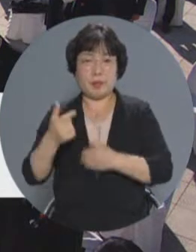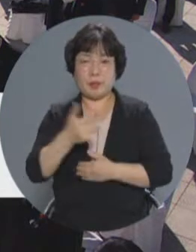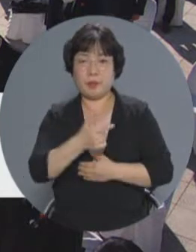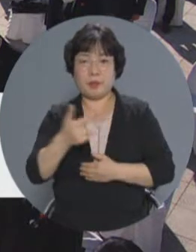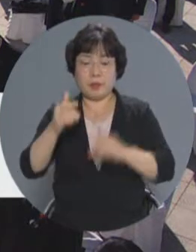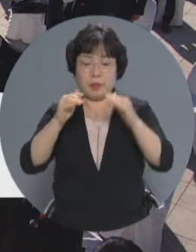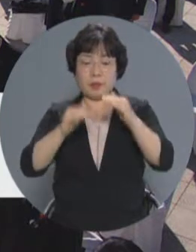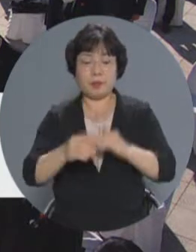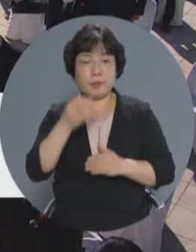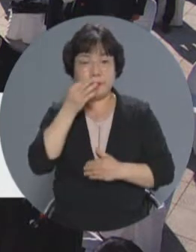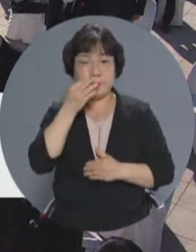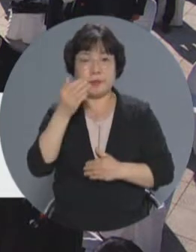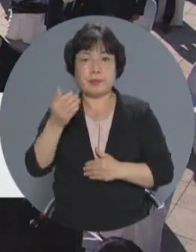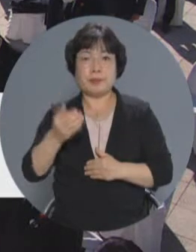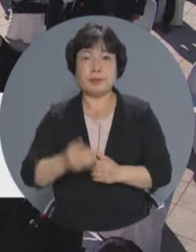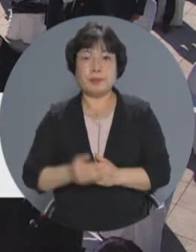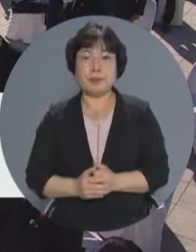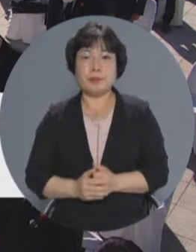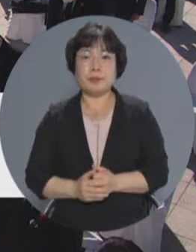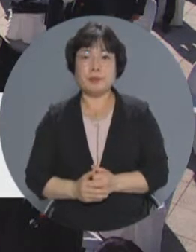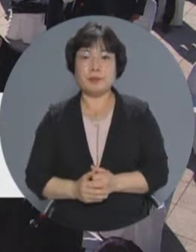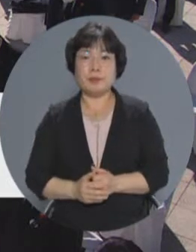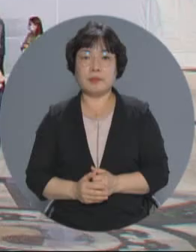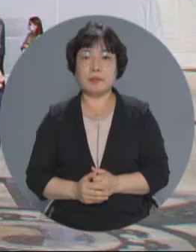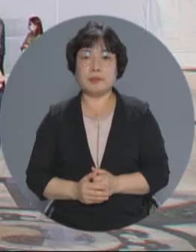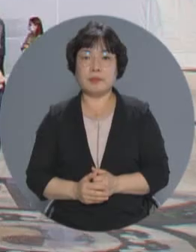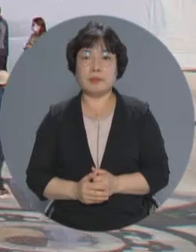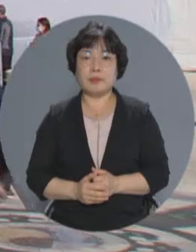자리였습니다. 최우식 기자가 보도합니다.